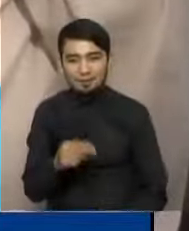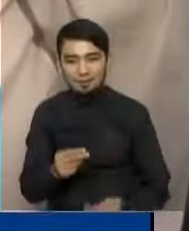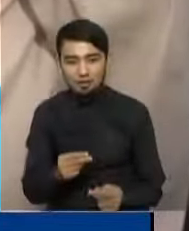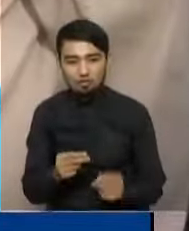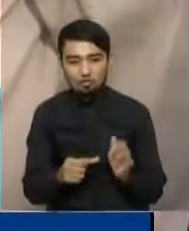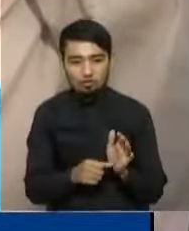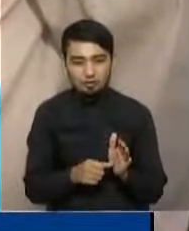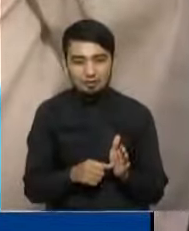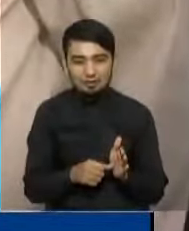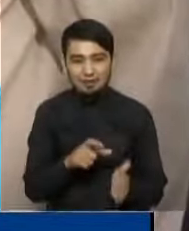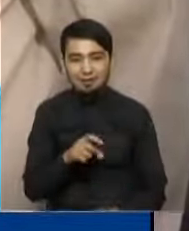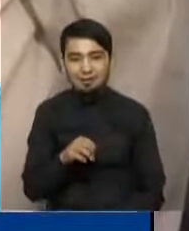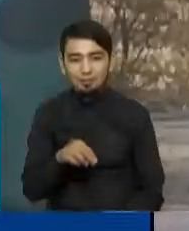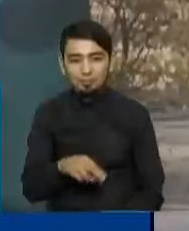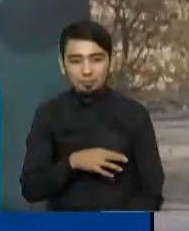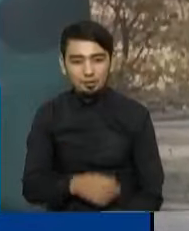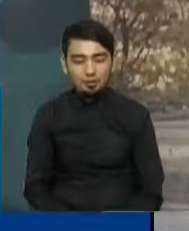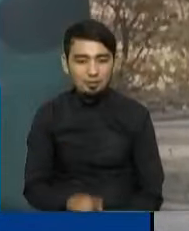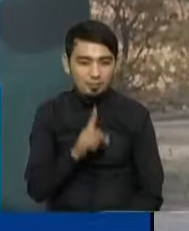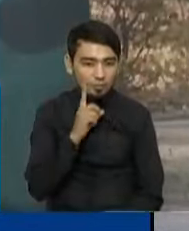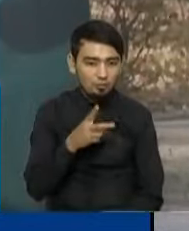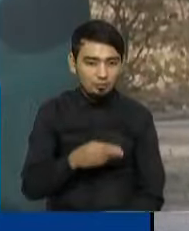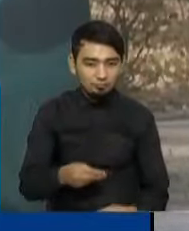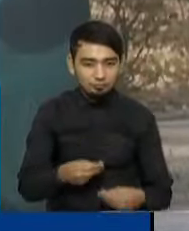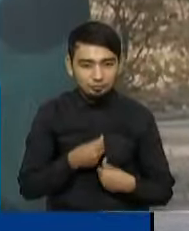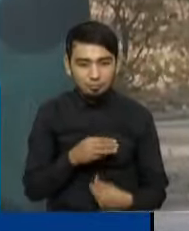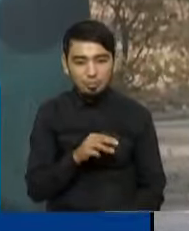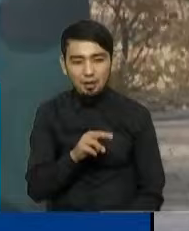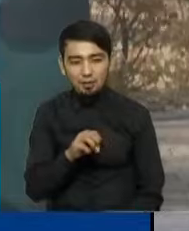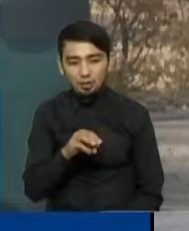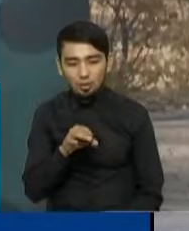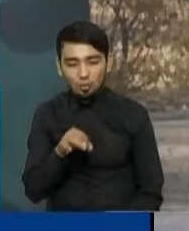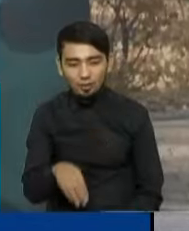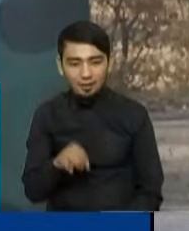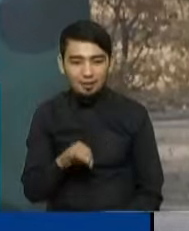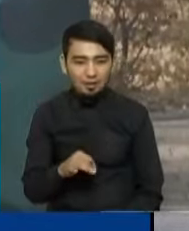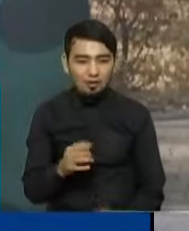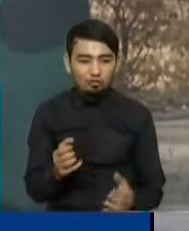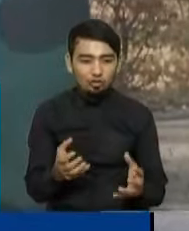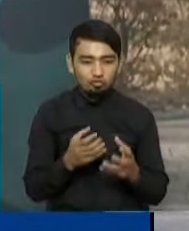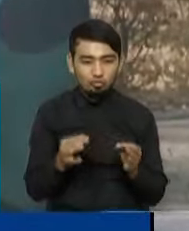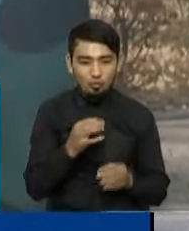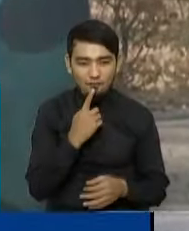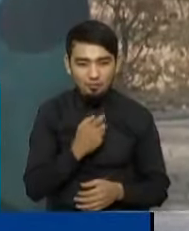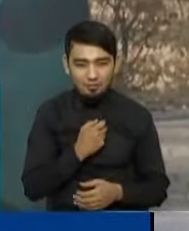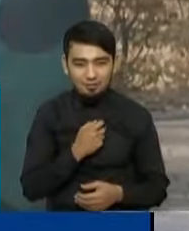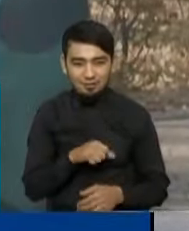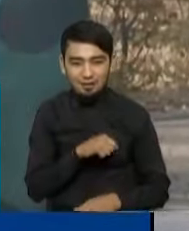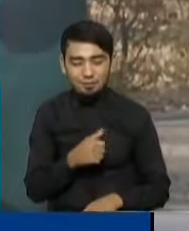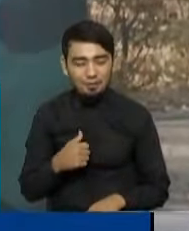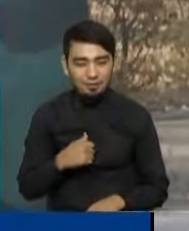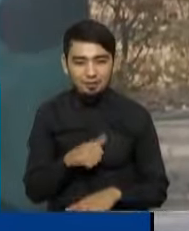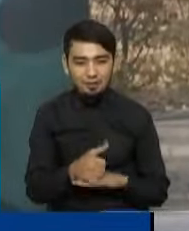кезеңнен тұрды. Бұл жердегі негізгі мақсат жастарға патриоттық тәрбие беру. Қазіргі уақытта қорғаныс мәселесі өте өзекті мәселе, сондықтан